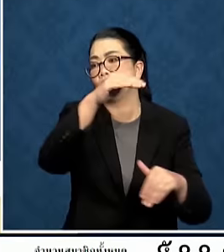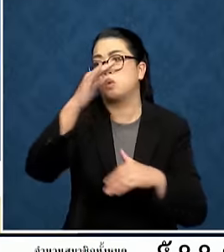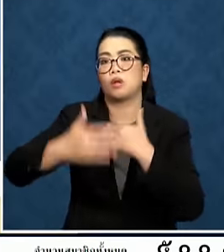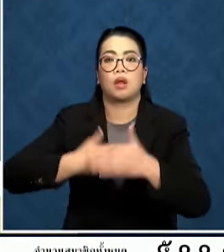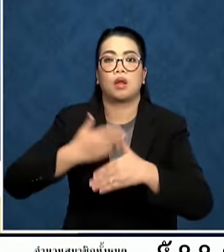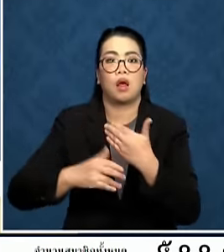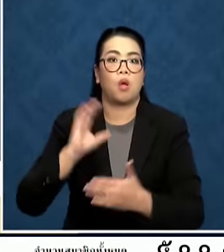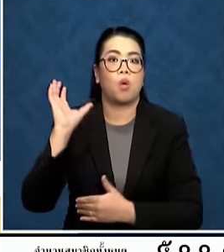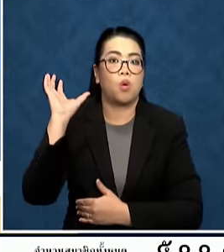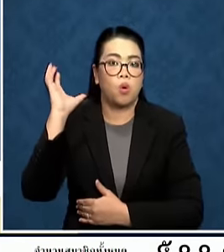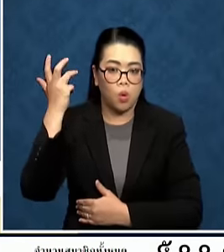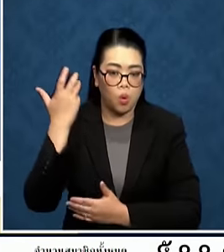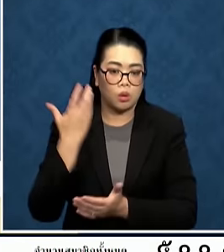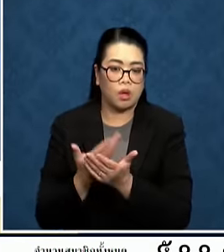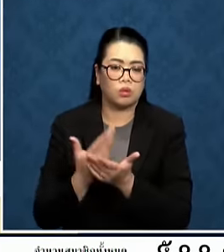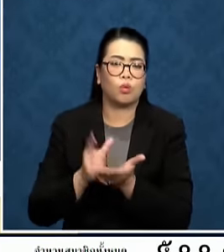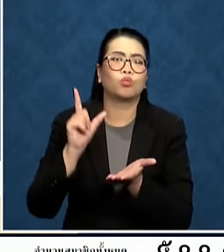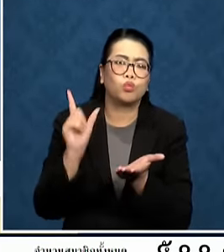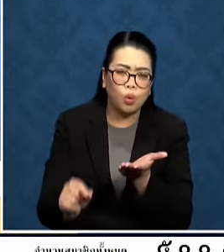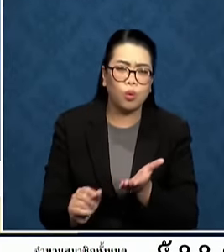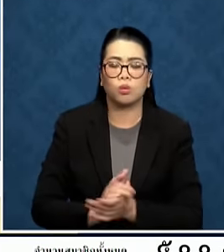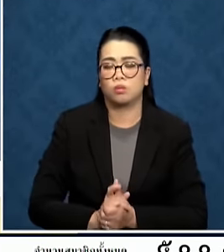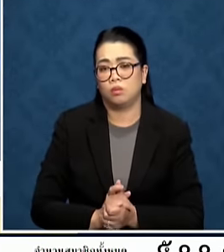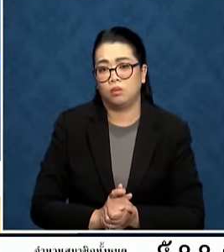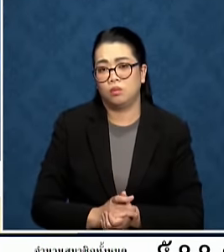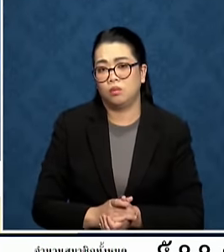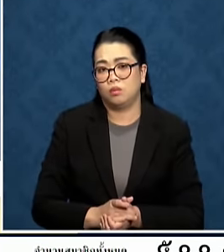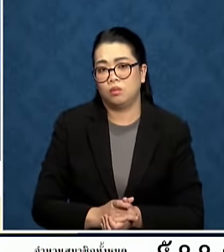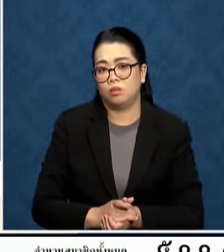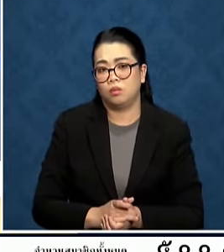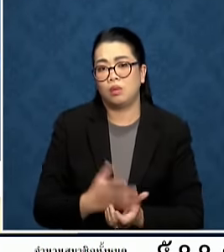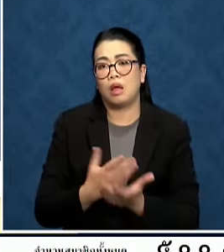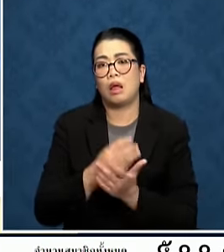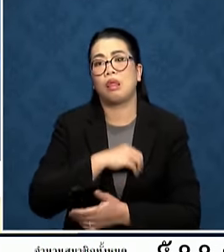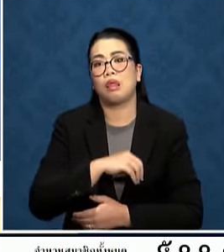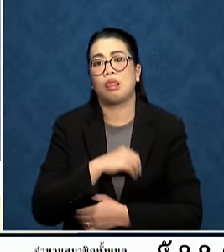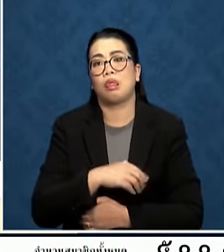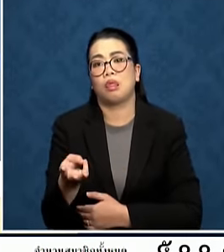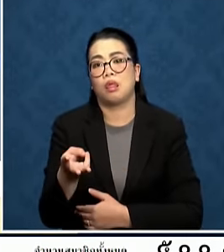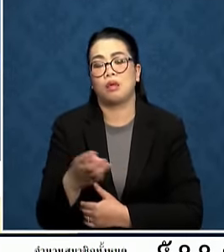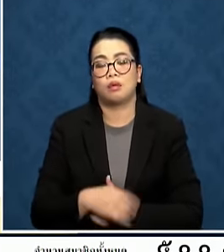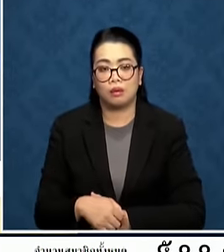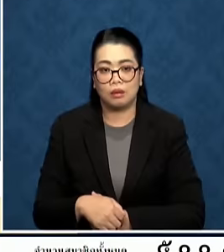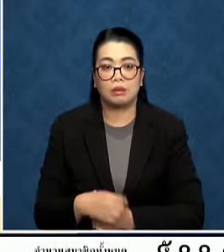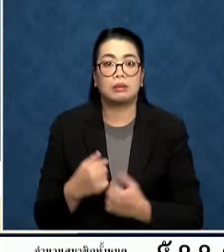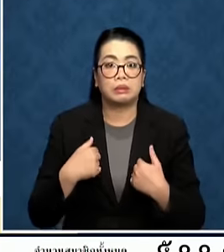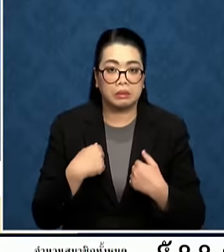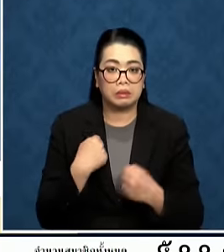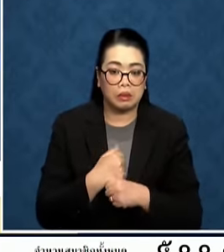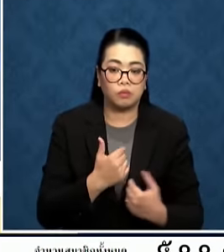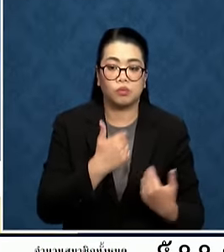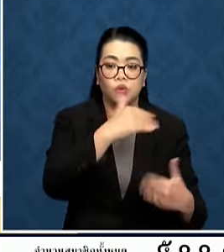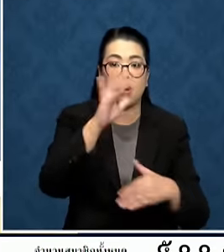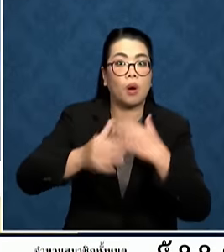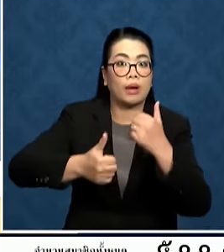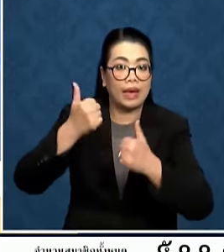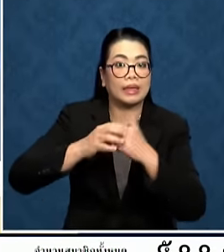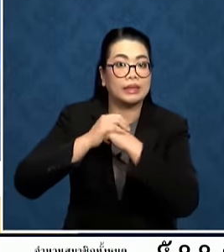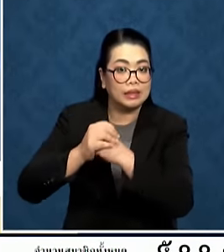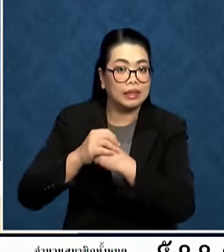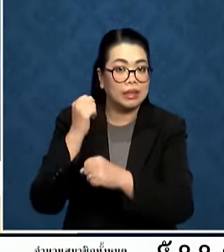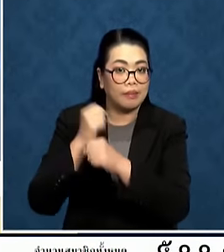โลกมากขึ้นและราคาถูกลงถ้าเราท่านนายกครับเราจะส่งออกแข่งกับเขาได้จริงๆ